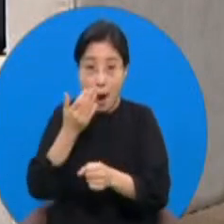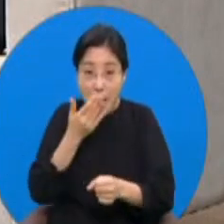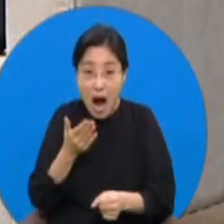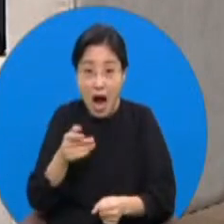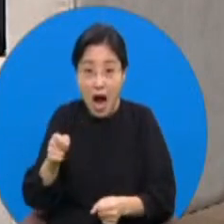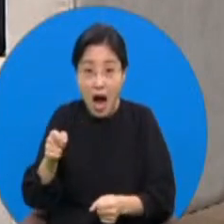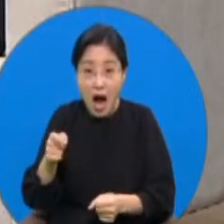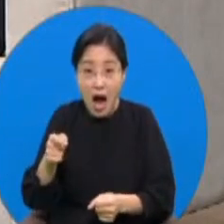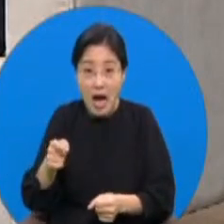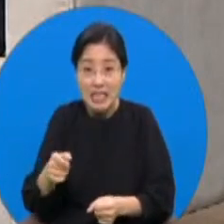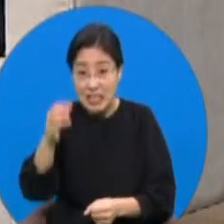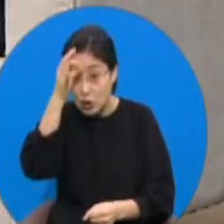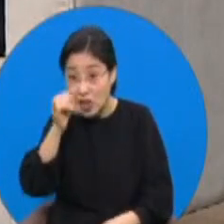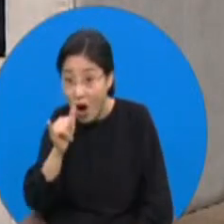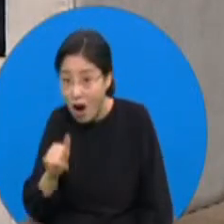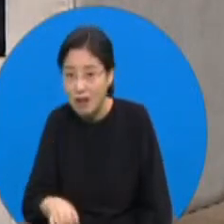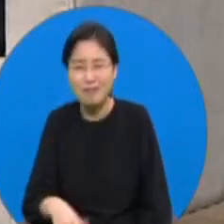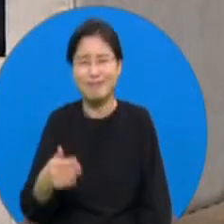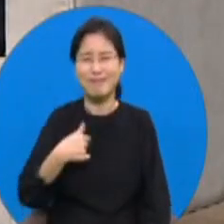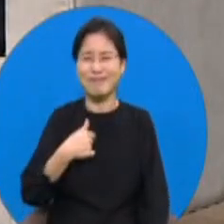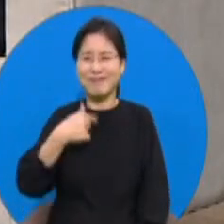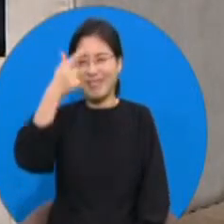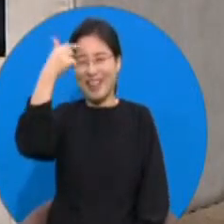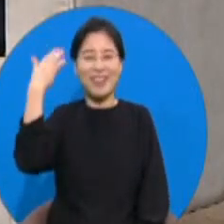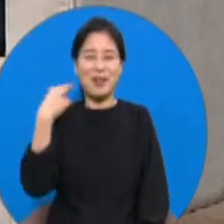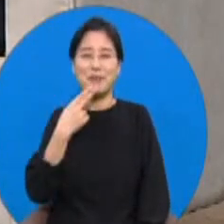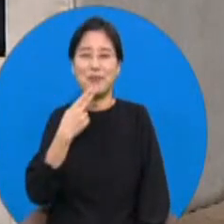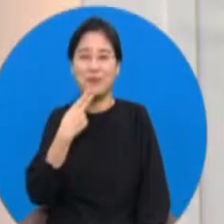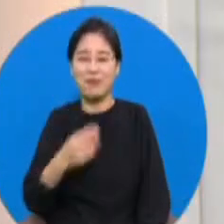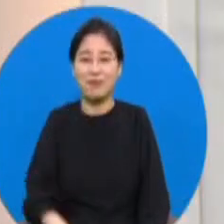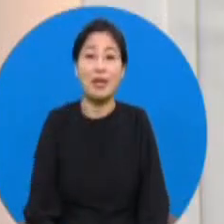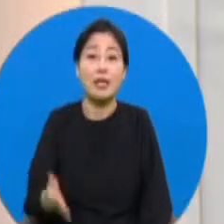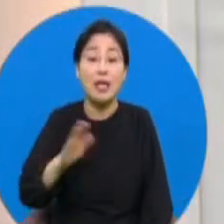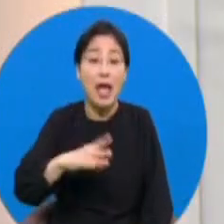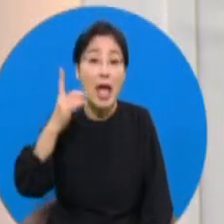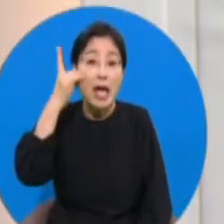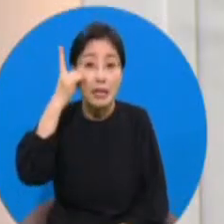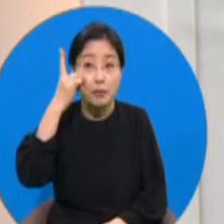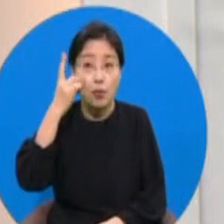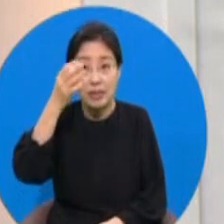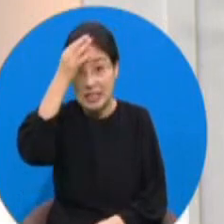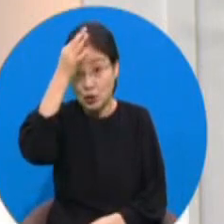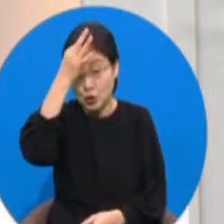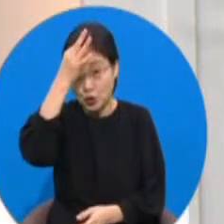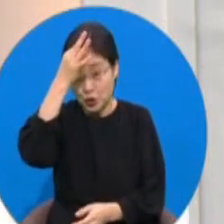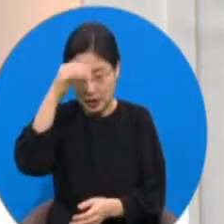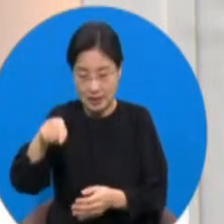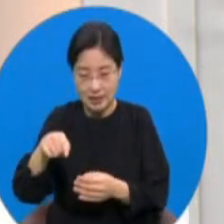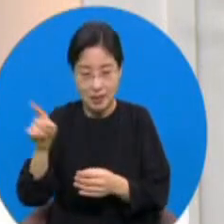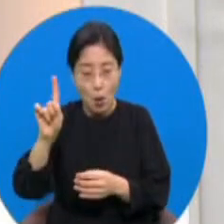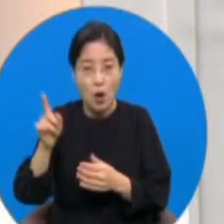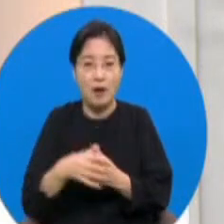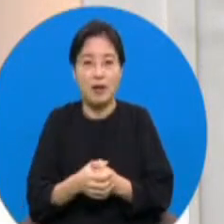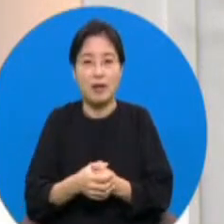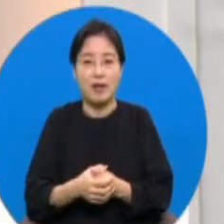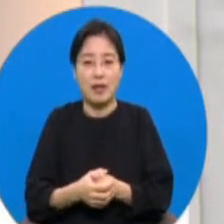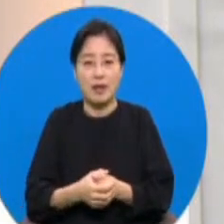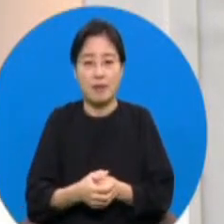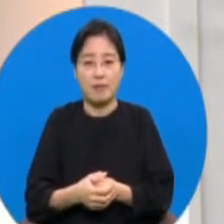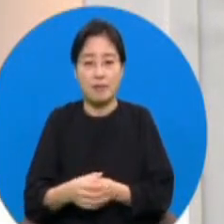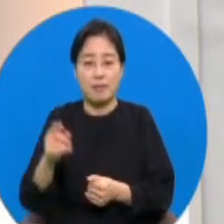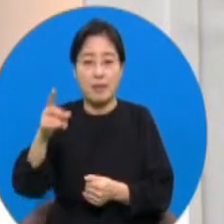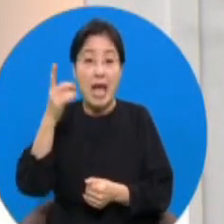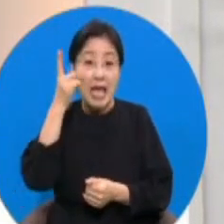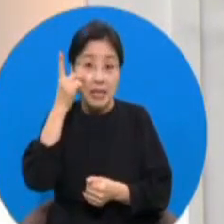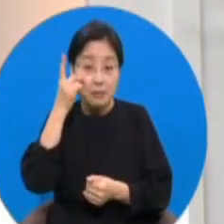포렌식 앱까지 나왔다는 거예요? 엔티 포렌식 앱이 사실은 지금 이제 워낙 IT가 발달했잖아요. 예. 이게 이제 스마트폰과